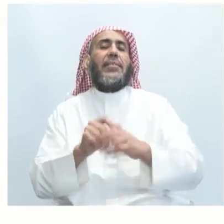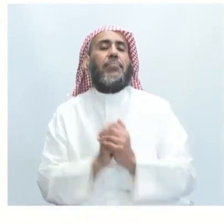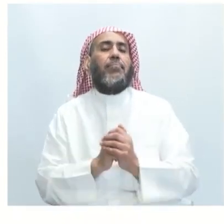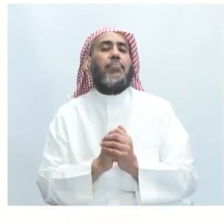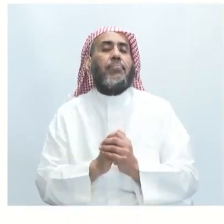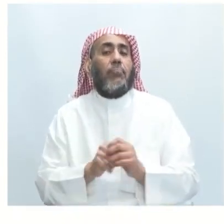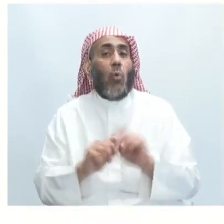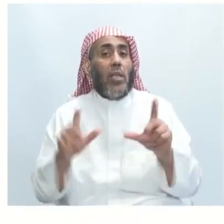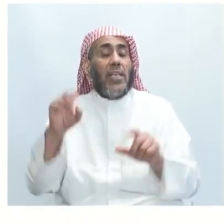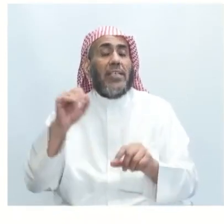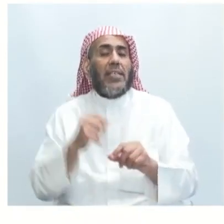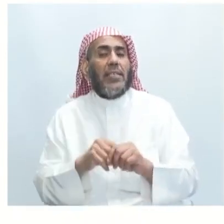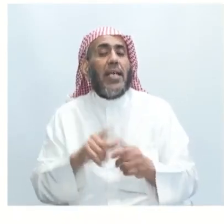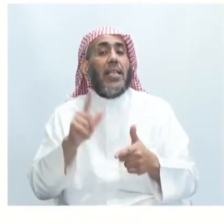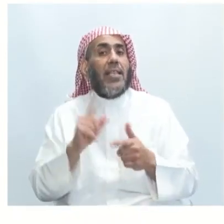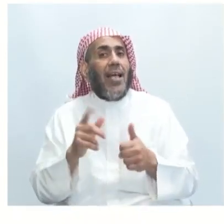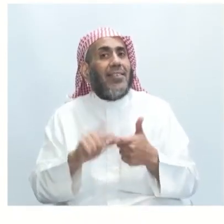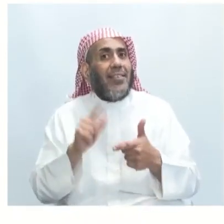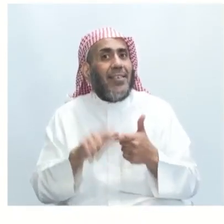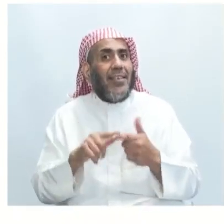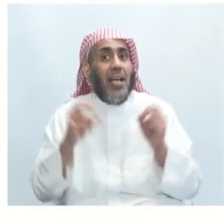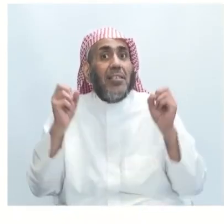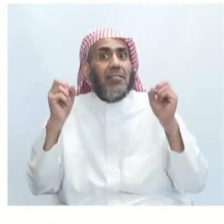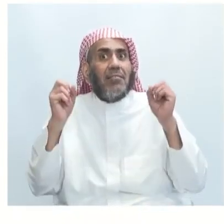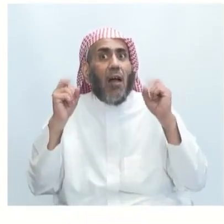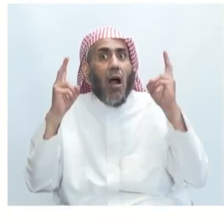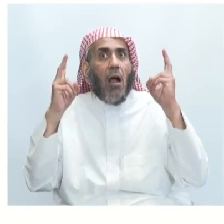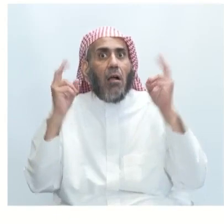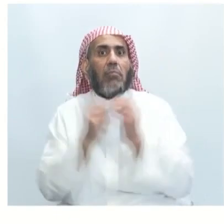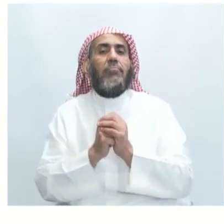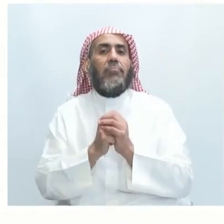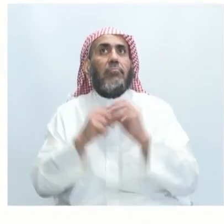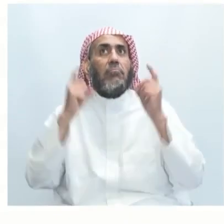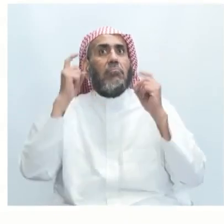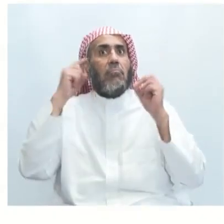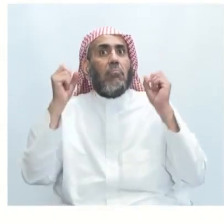الاحساس ثانيا الادراك ثانيا